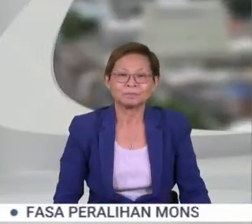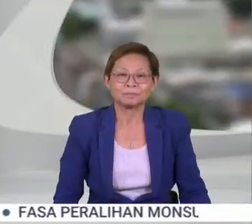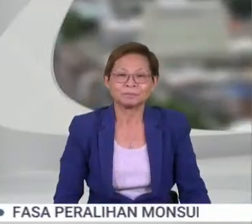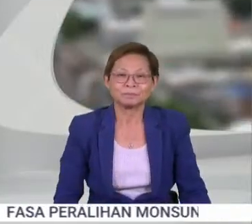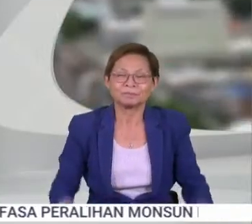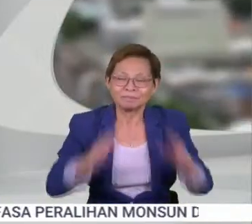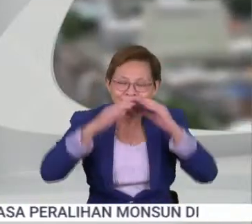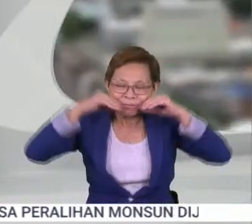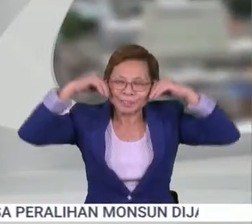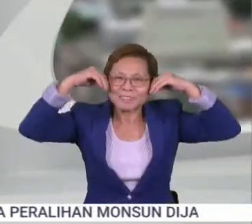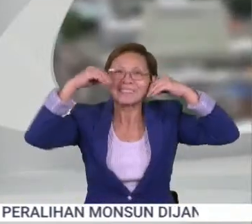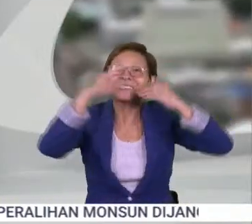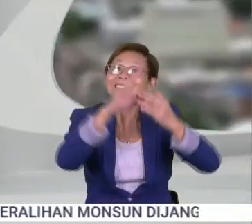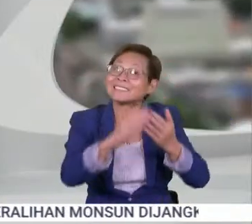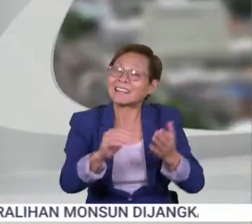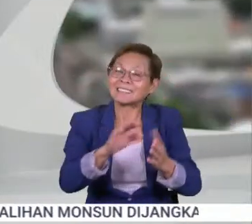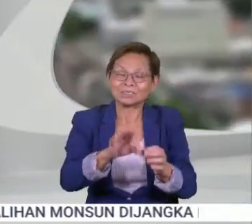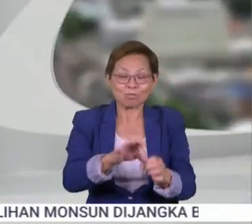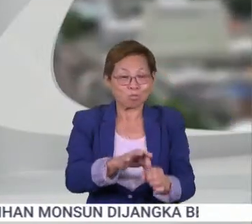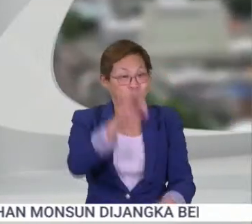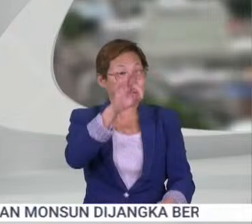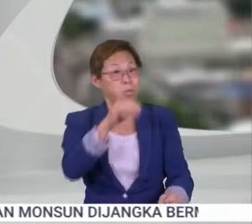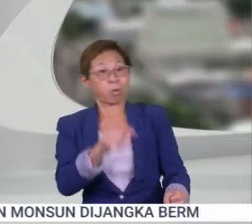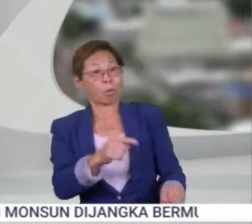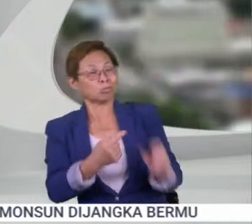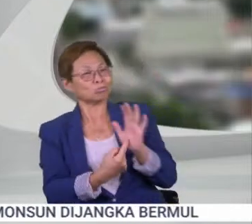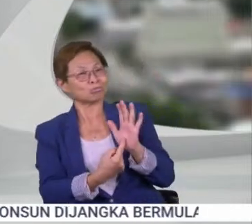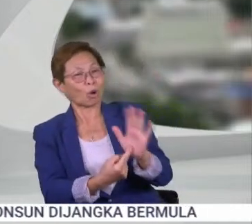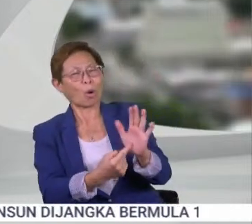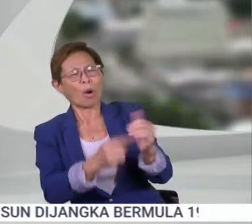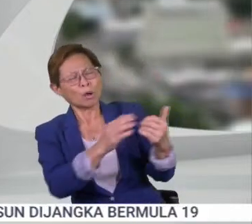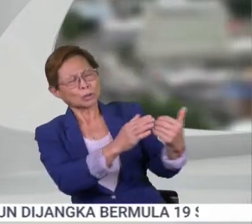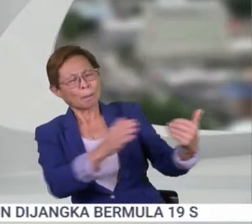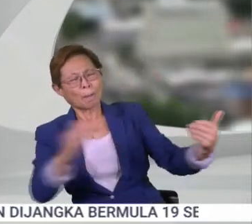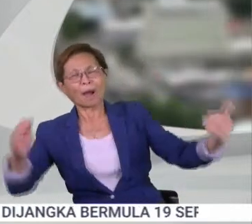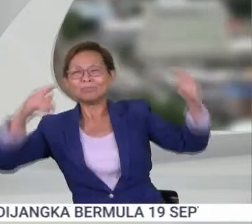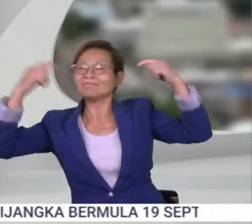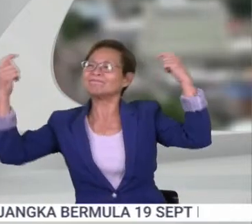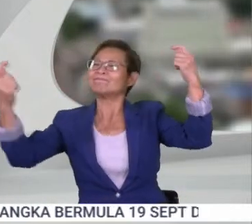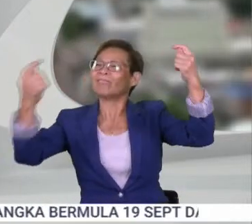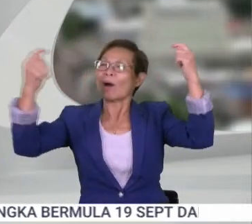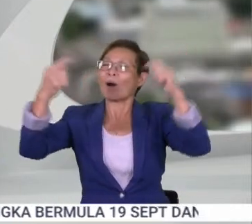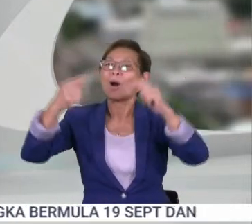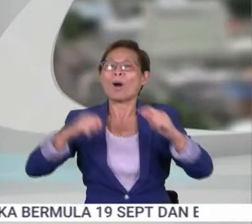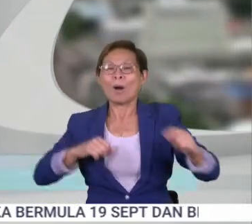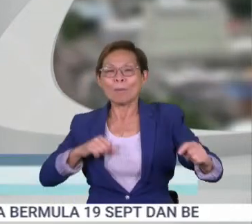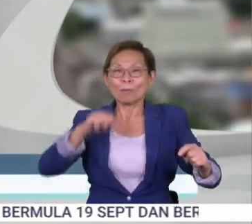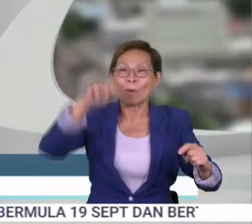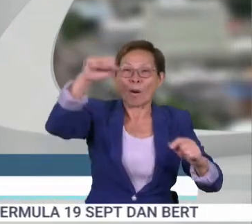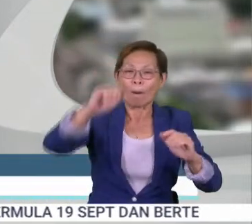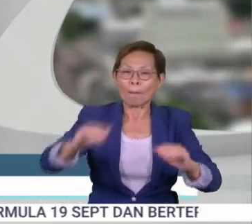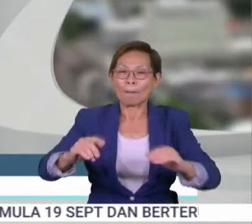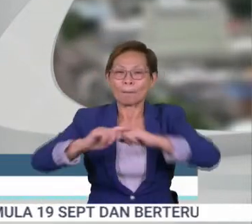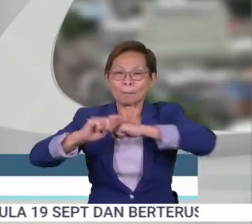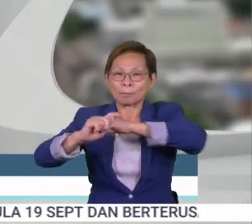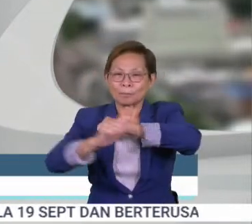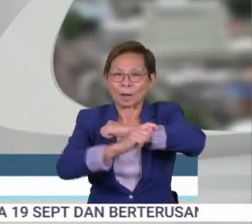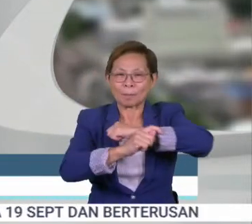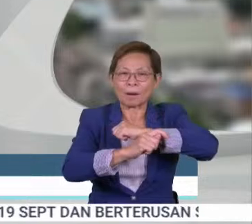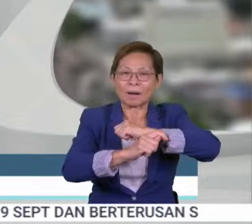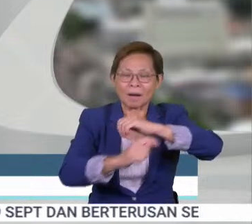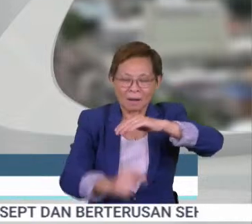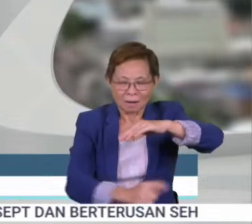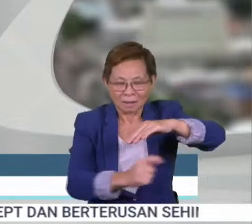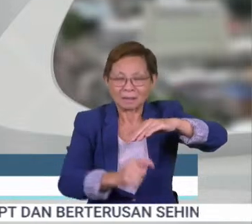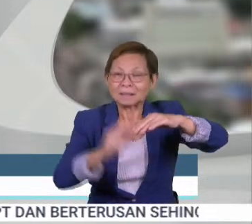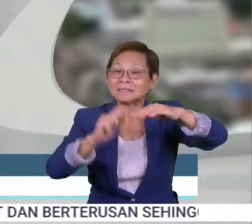Ceria dan bersemangat, itulah yang digambarkan sepanjang sambutan Bulan Kebangsaan peringkat Taman Asuhan